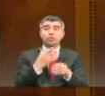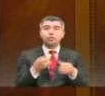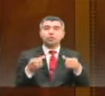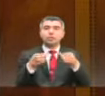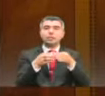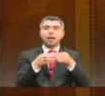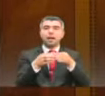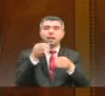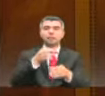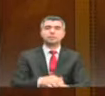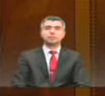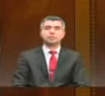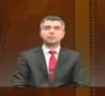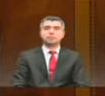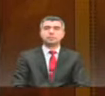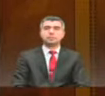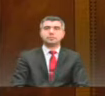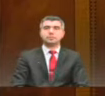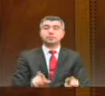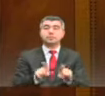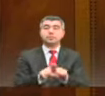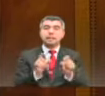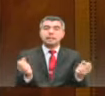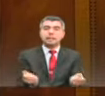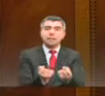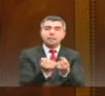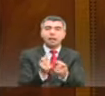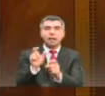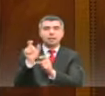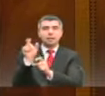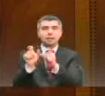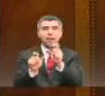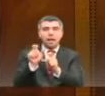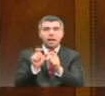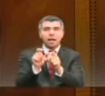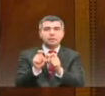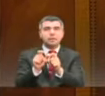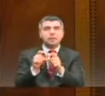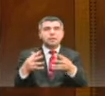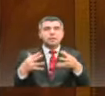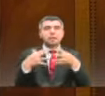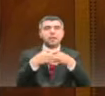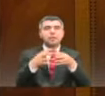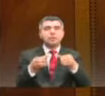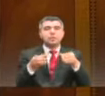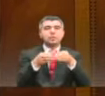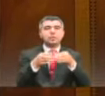بالأساس، وهو محور تعزيز التنمية البشرية والتماسك الاجتماعي